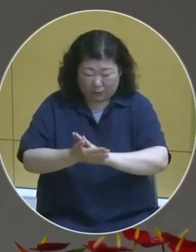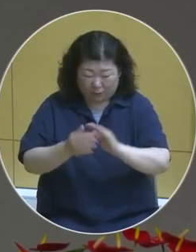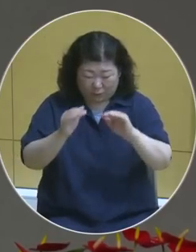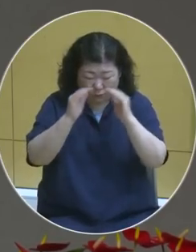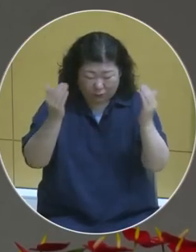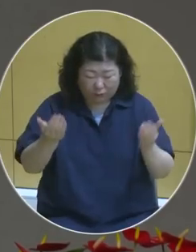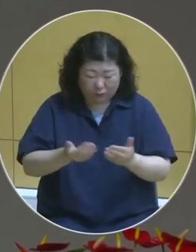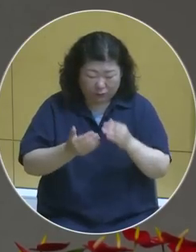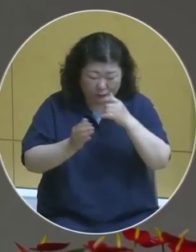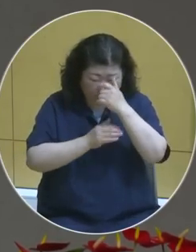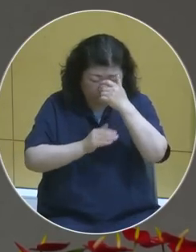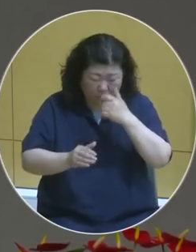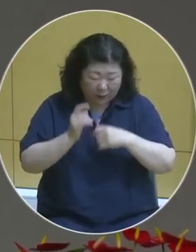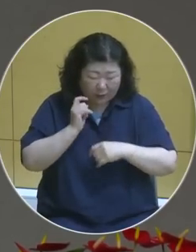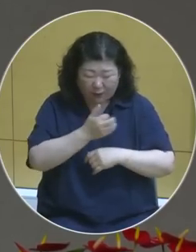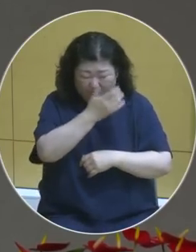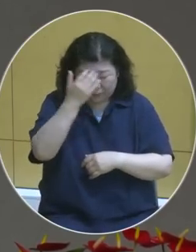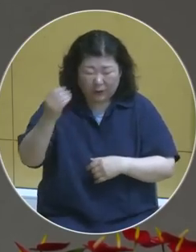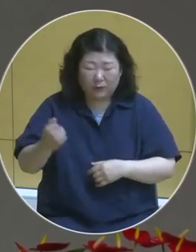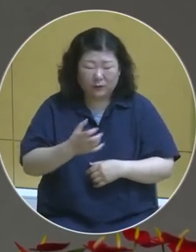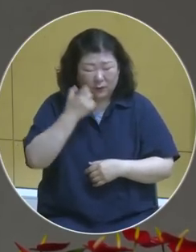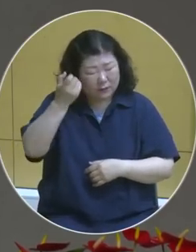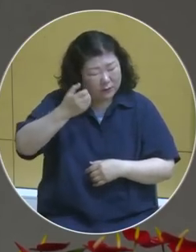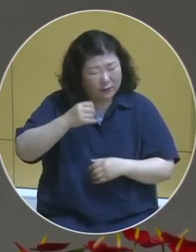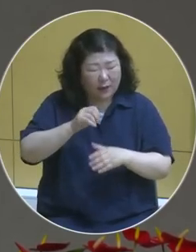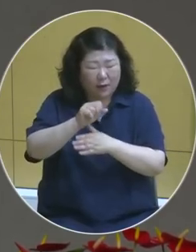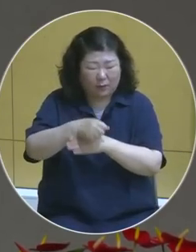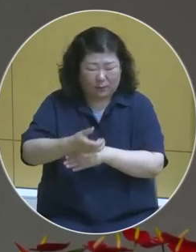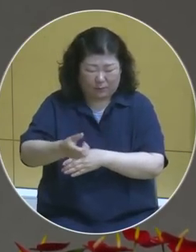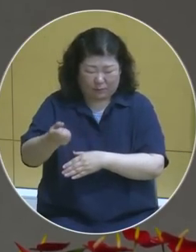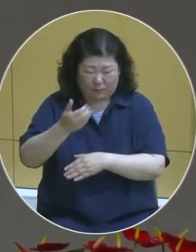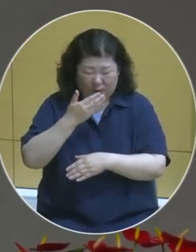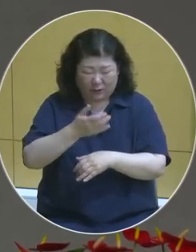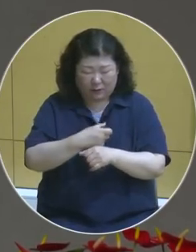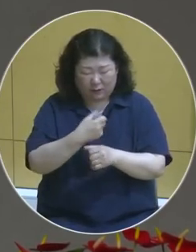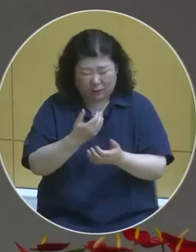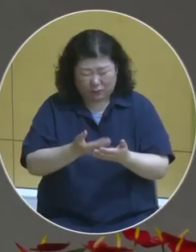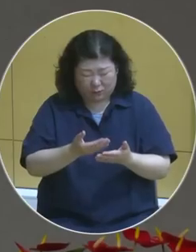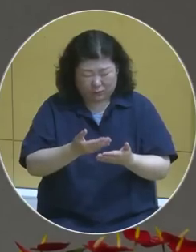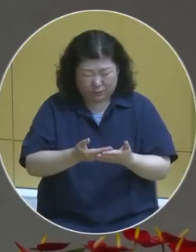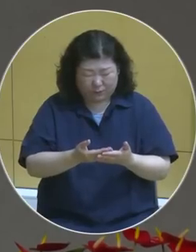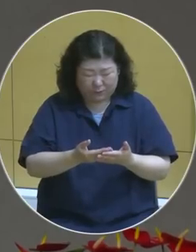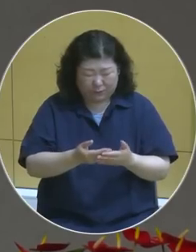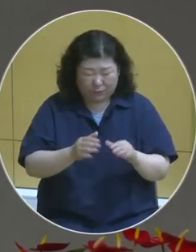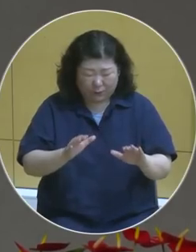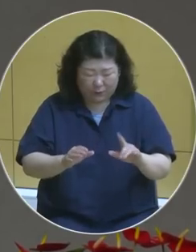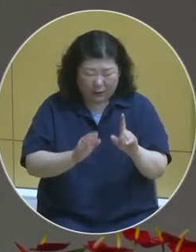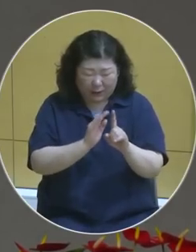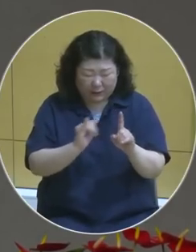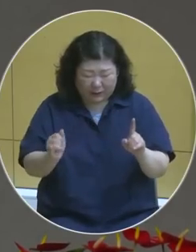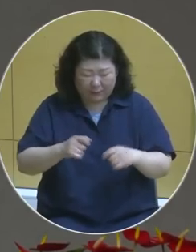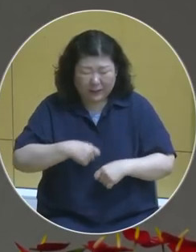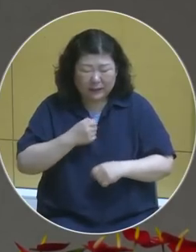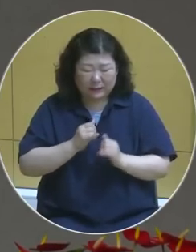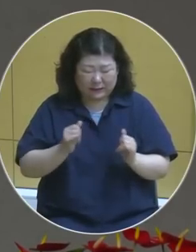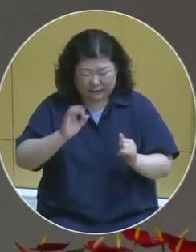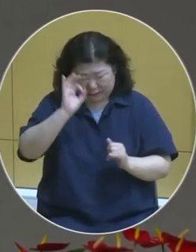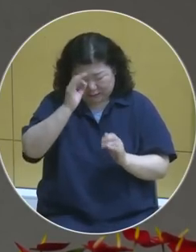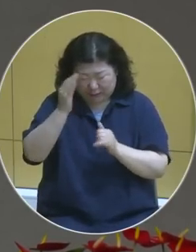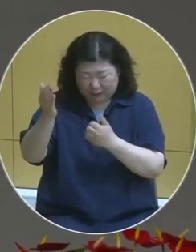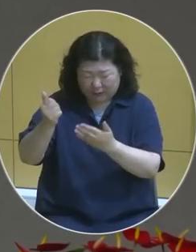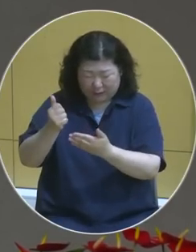성도들이 아름다운 성령의 열매를 맺을 수 있도록 하여 주시옵소서. 오늘도 한 사람의 의인을 찾으시는 하나님